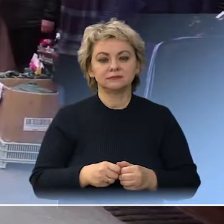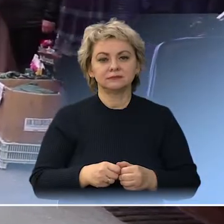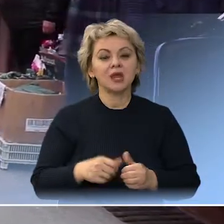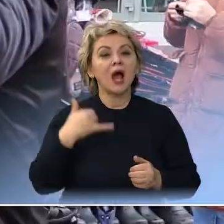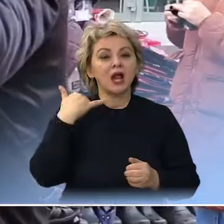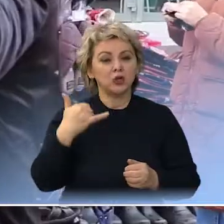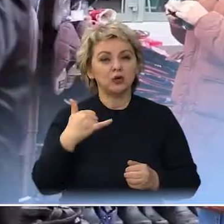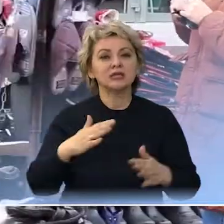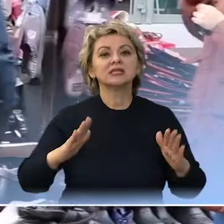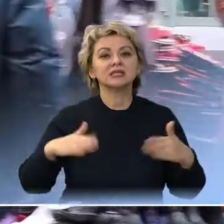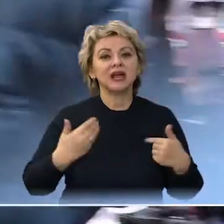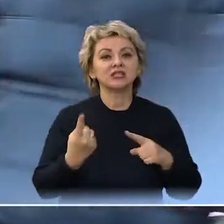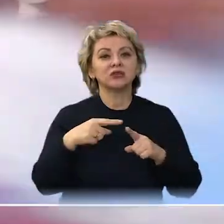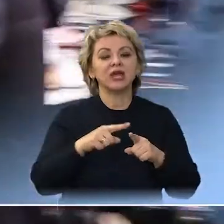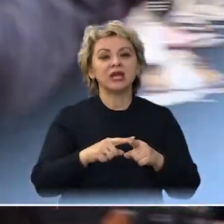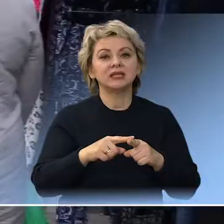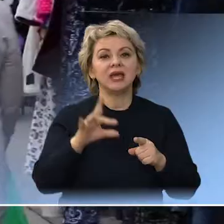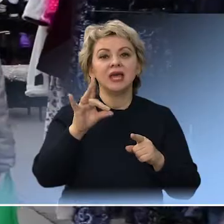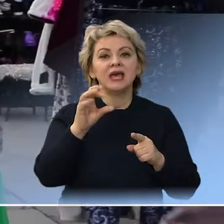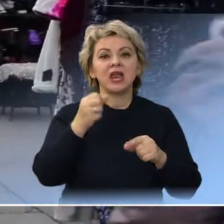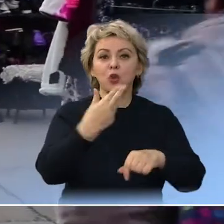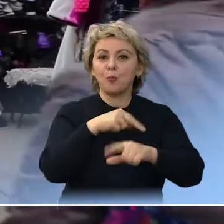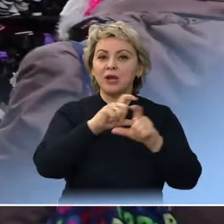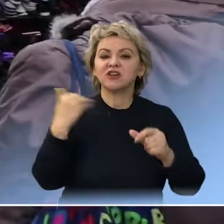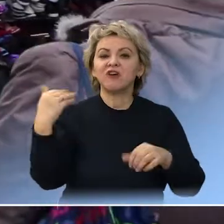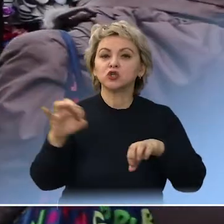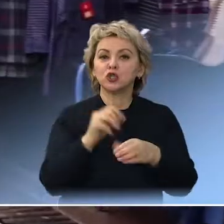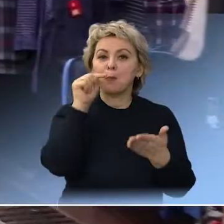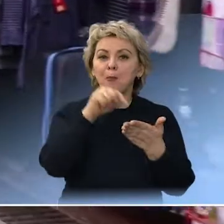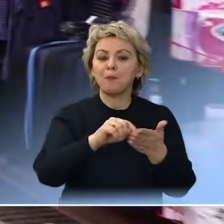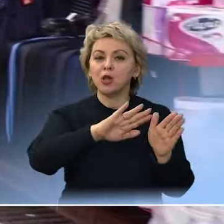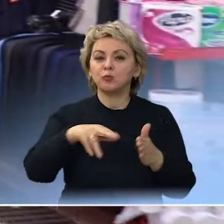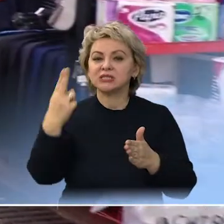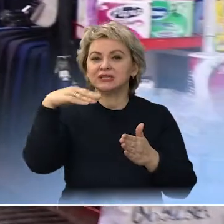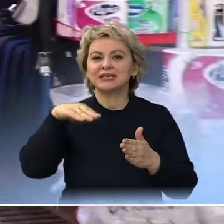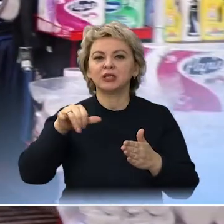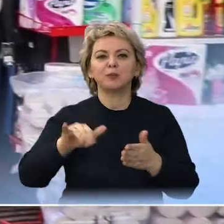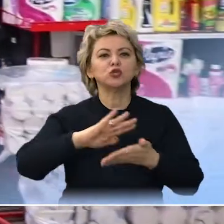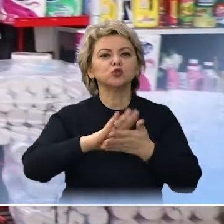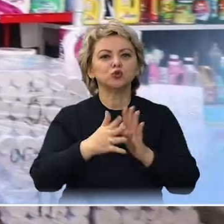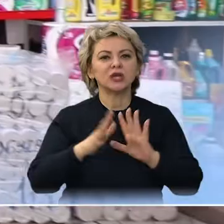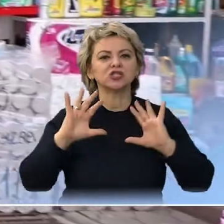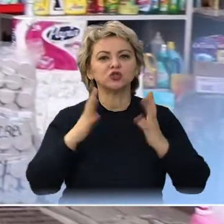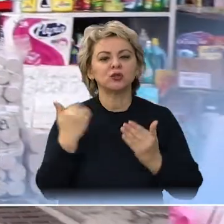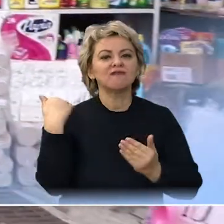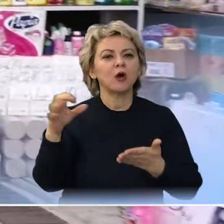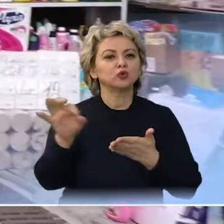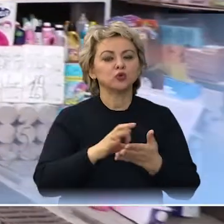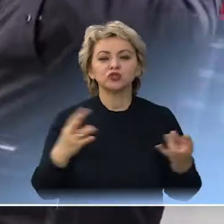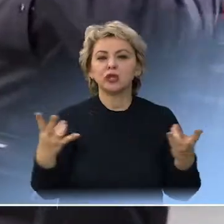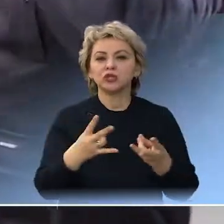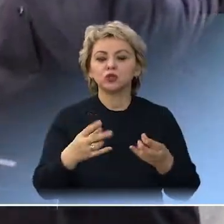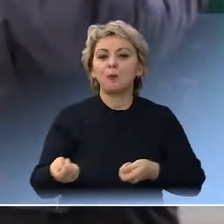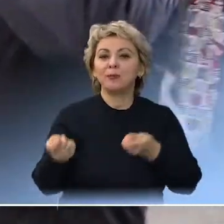Алло. Здравствуйте, это реанимация. Ваша жена попала к нам после ДТП. Ситуация очень серьезная. Вам срочно